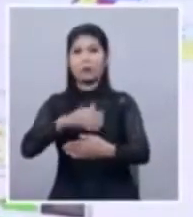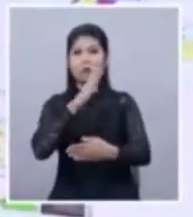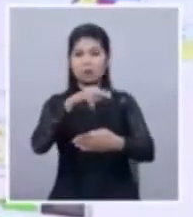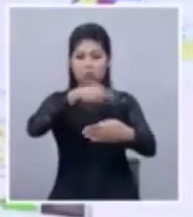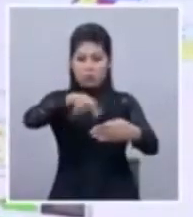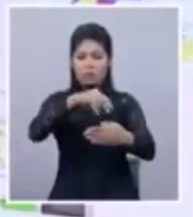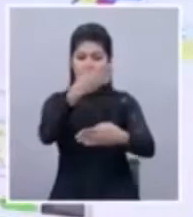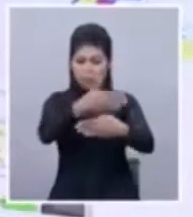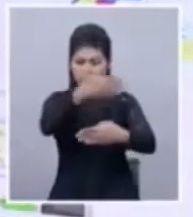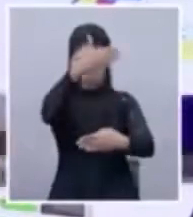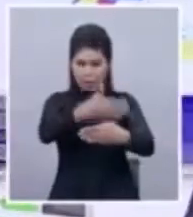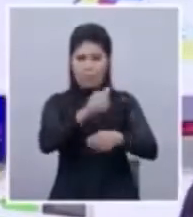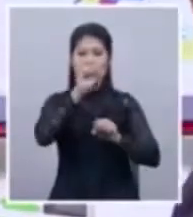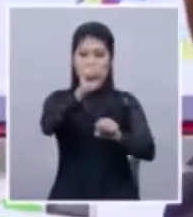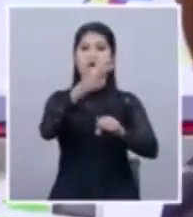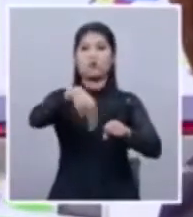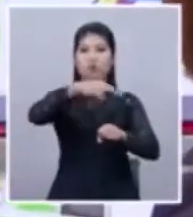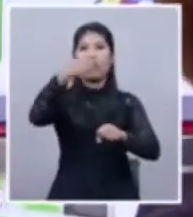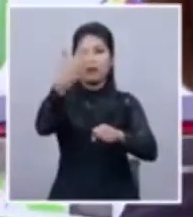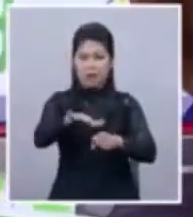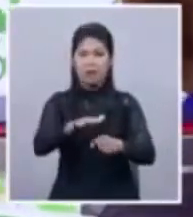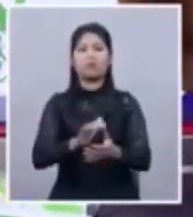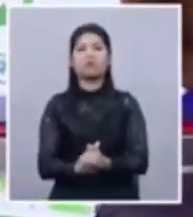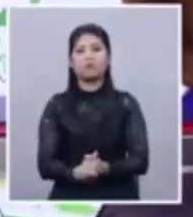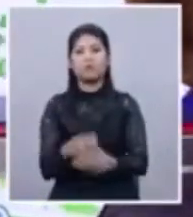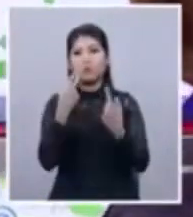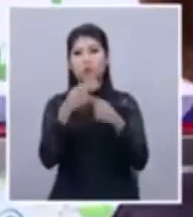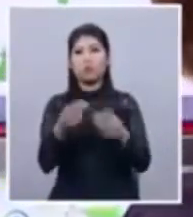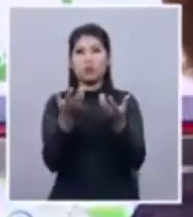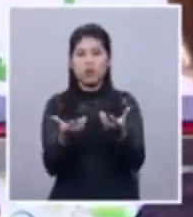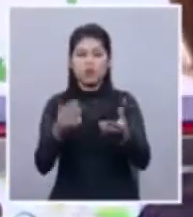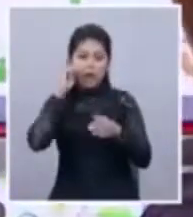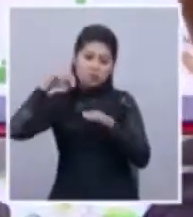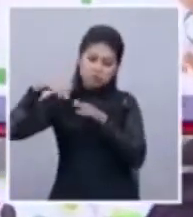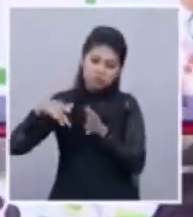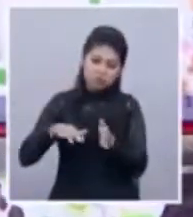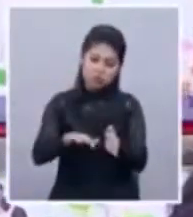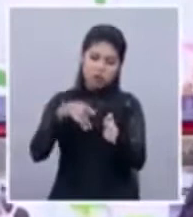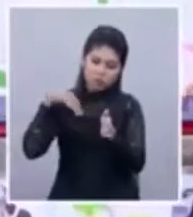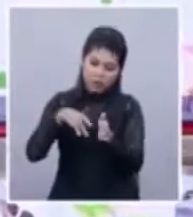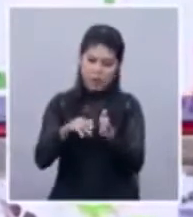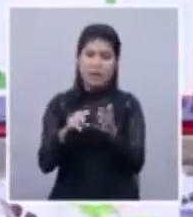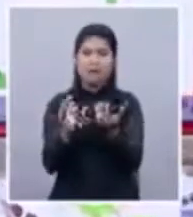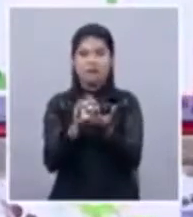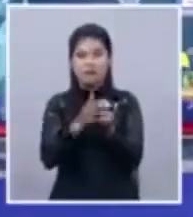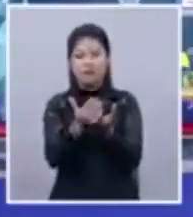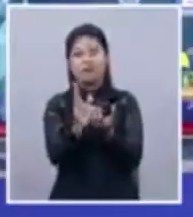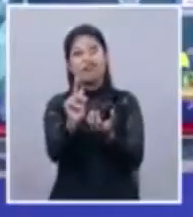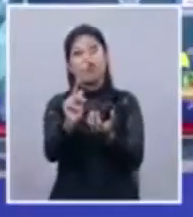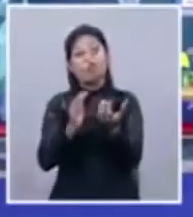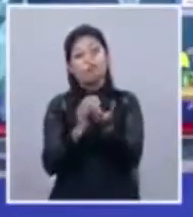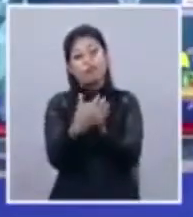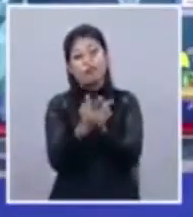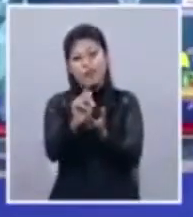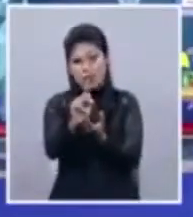อบพร้อมใช้งานแล้วแม้กระทั่งการออกไปดูในเรื่องของสิ่งกีดขวางการไหลของน้ำผักตบก็จะเป็นอุปสรรคการไหลของน้ำเช่นเดีย